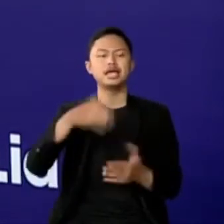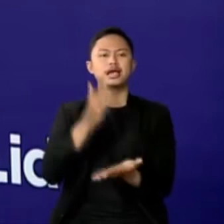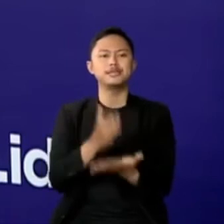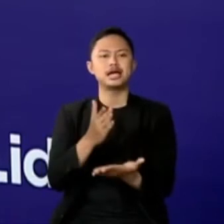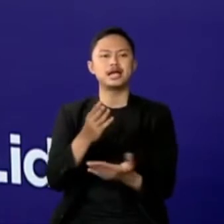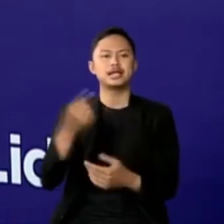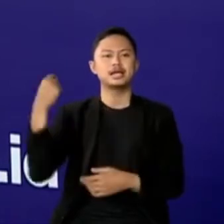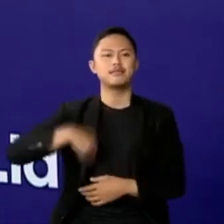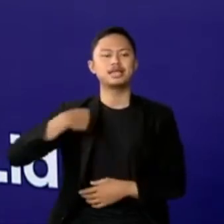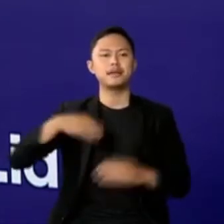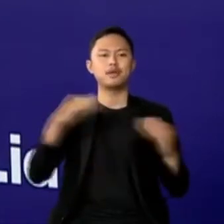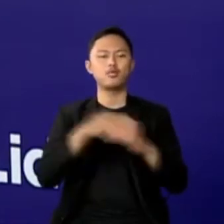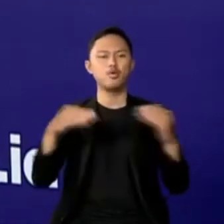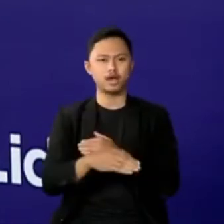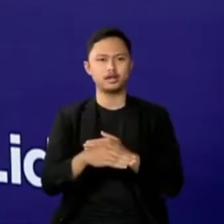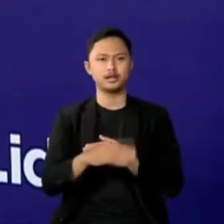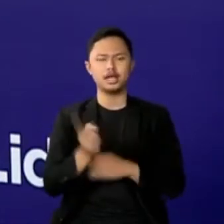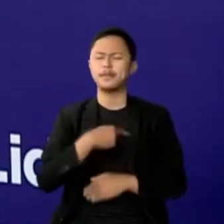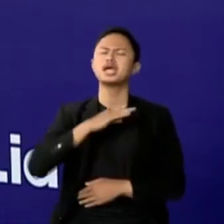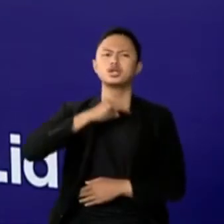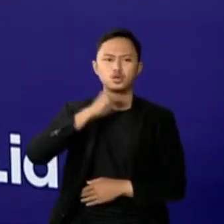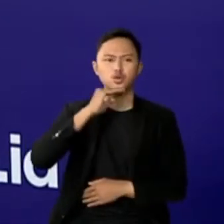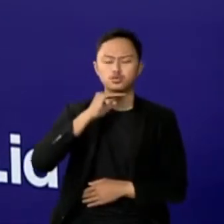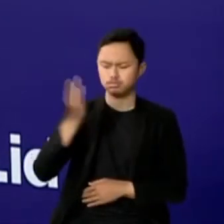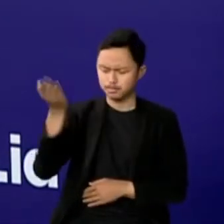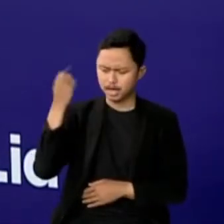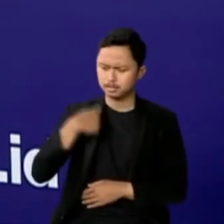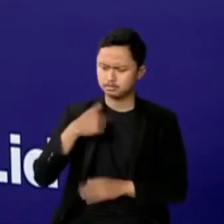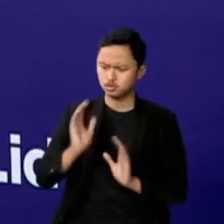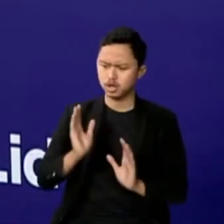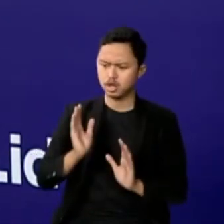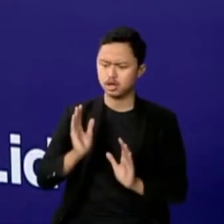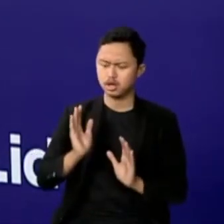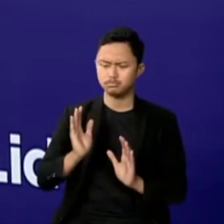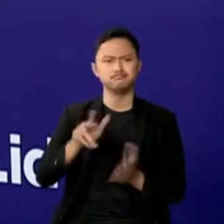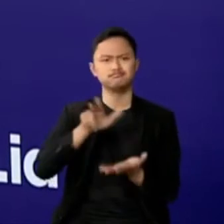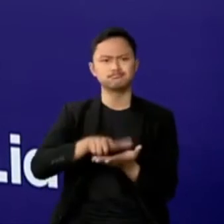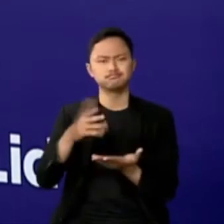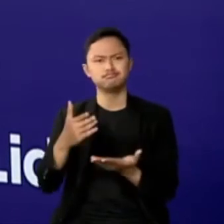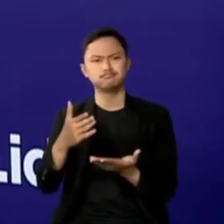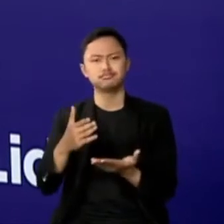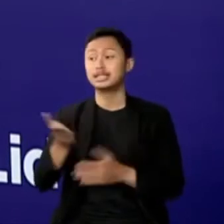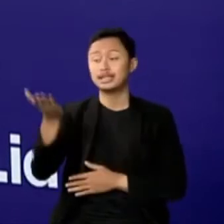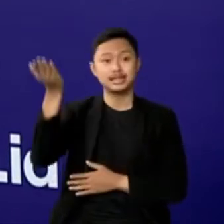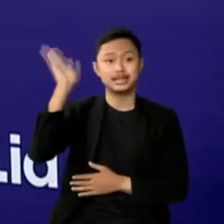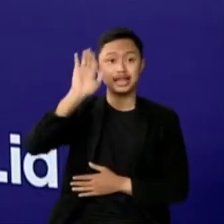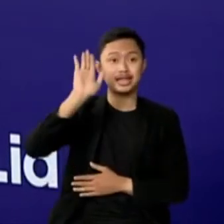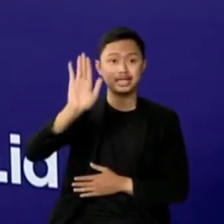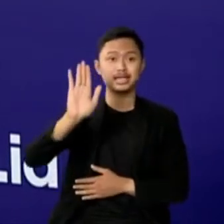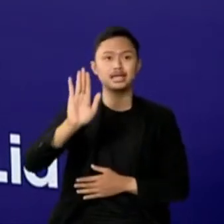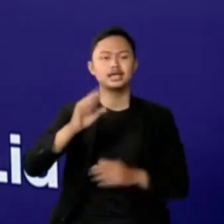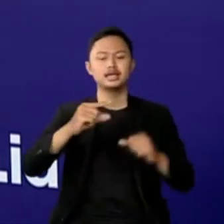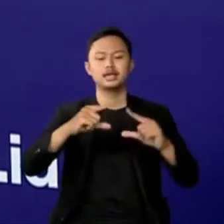dari Kementerian Perhubungan yang kita tunggu yang saya denger sudah dikeluarkan diantaranya nanti akan ada